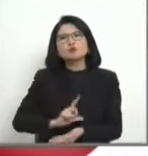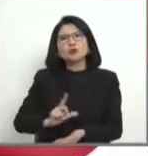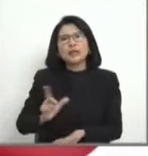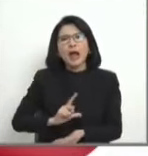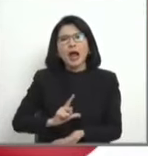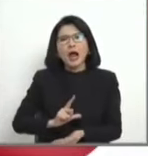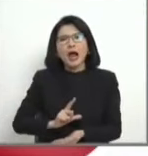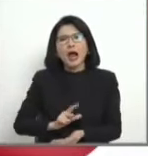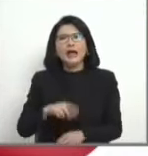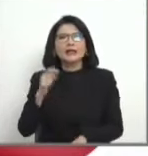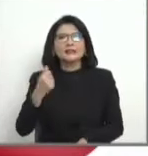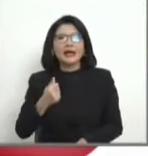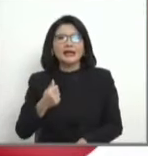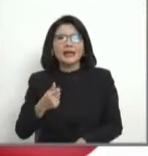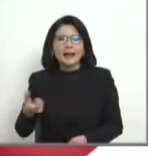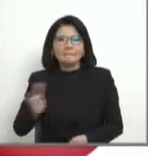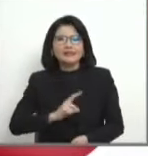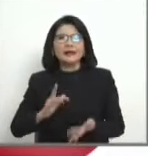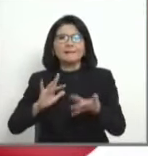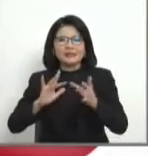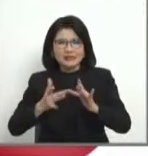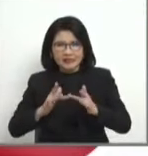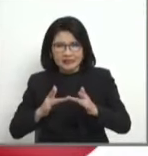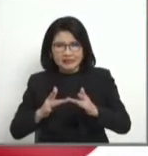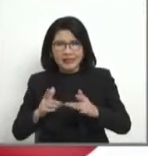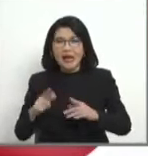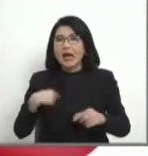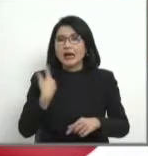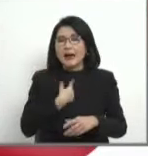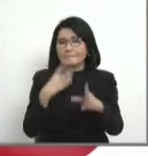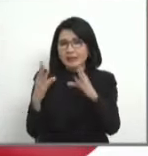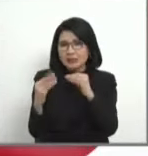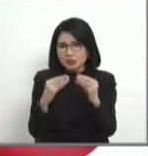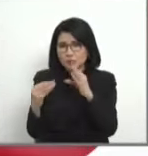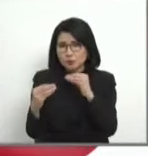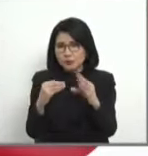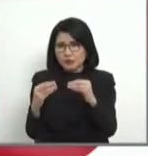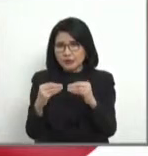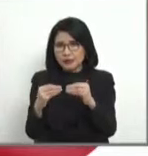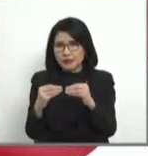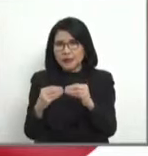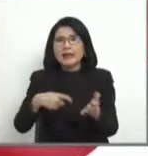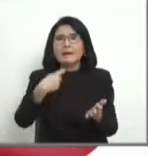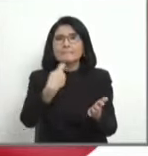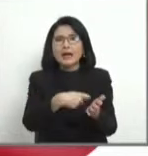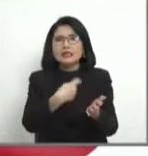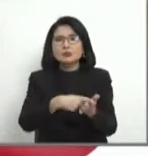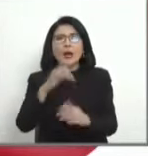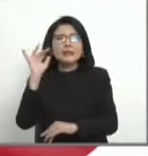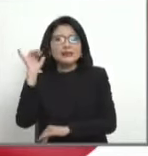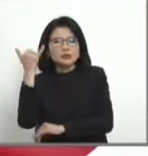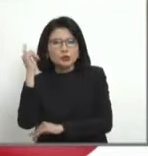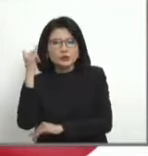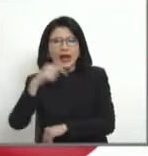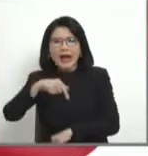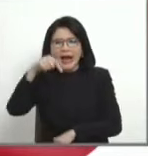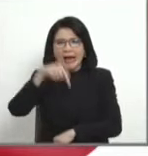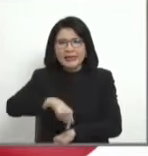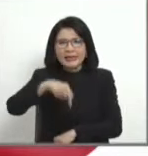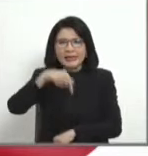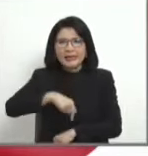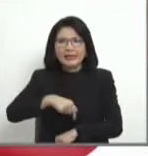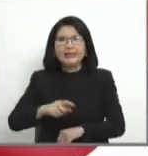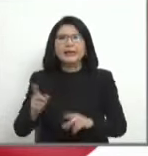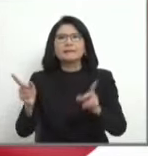pinjol ternyata menjadi problem, dan saya sepakat kami diskusi beberapa waktu lalu dengan para mahasiswa di Jogja, ini menjadi